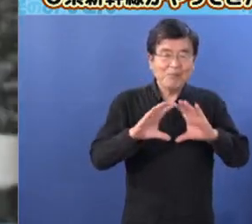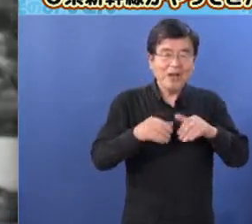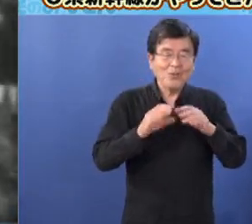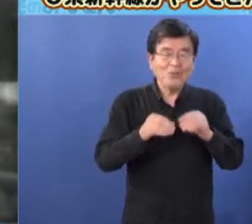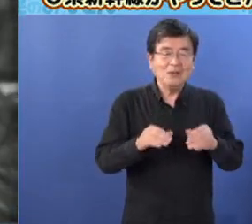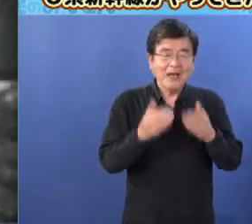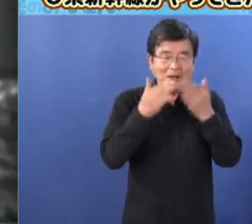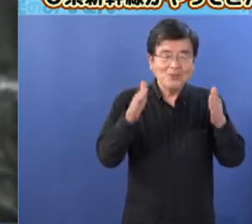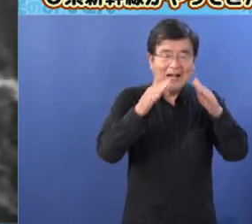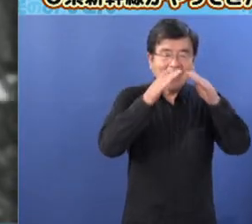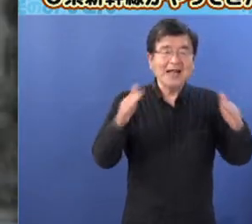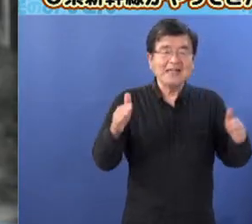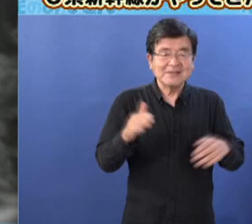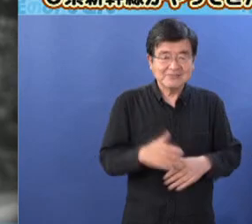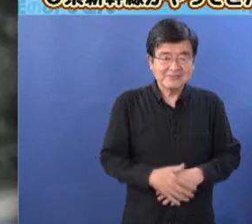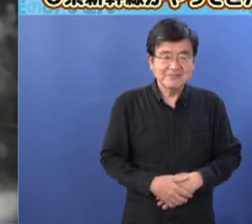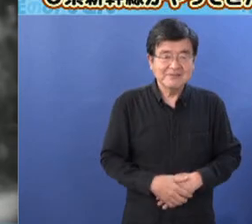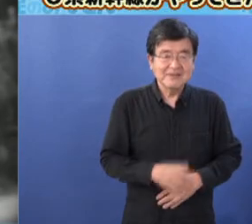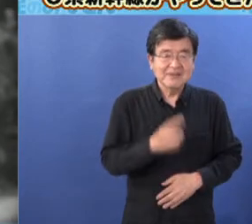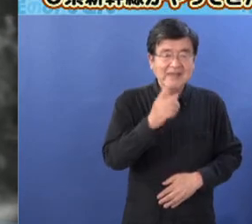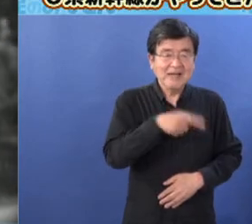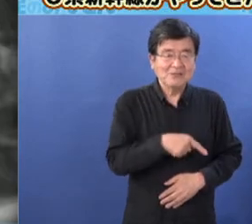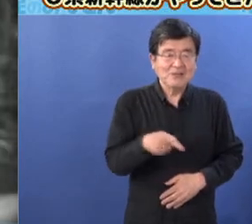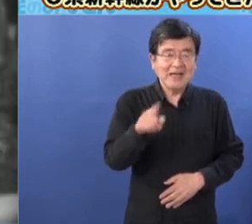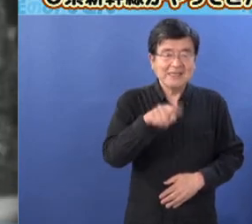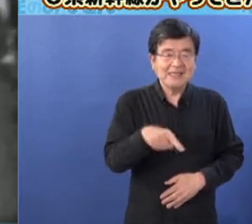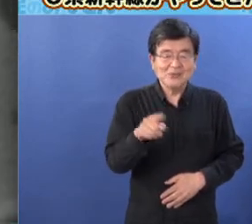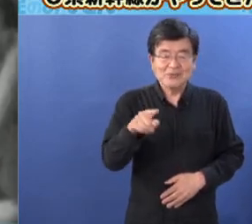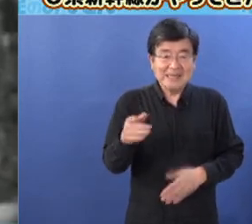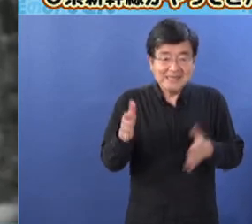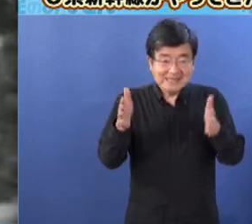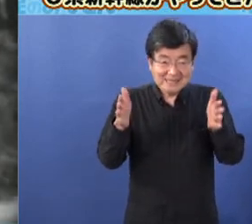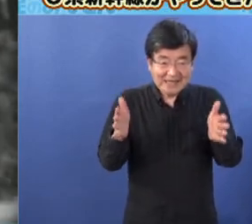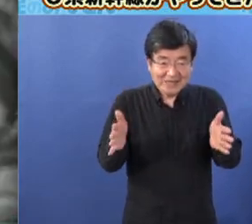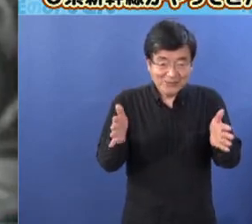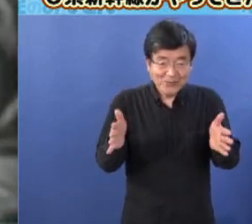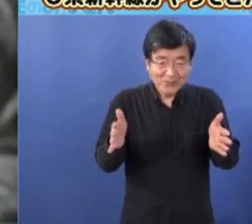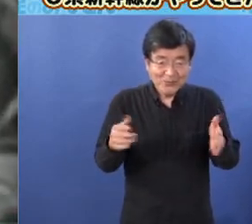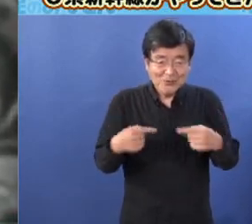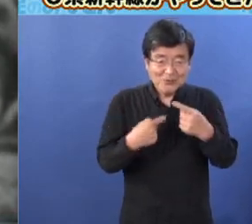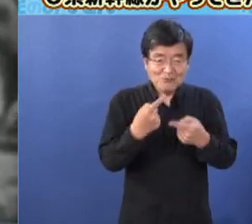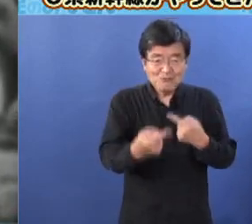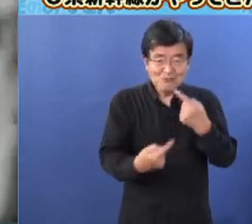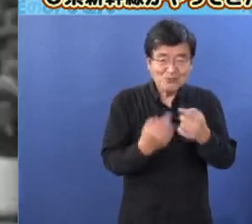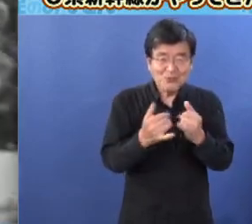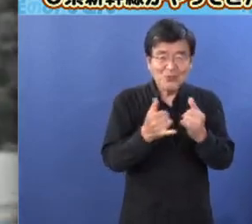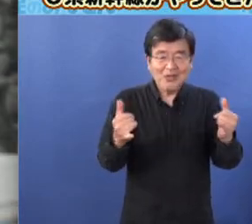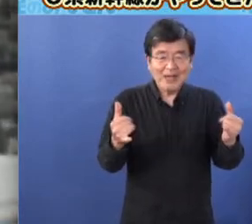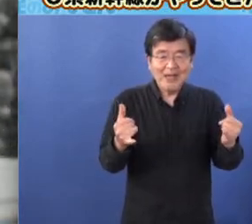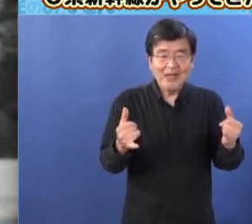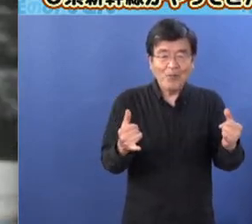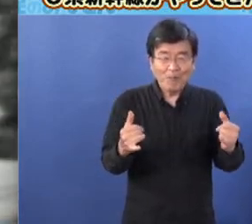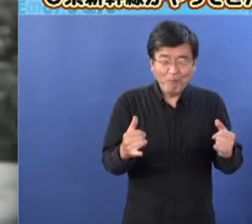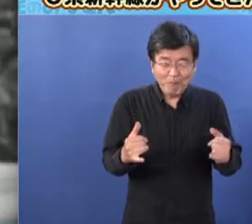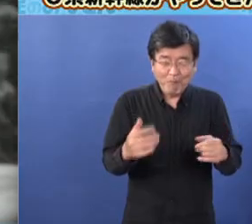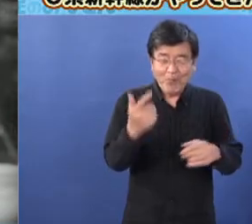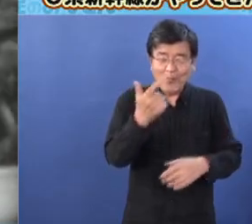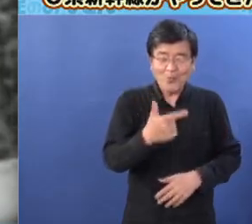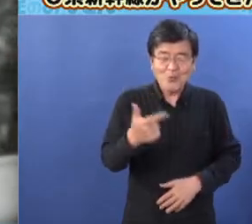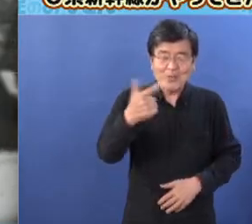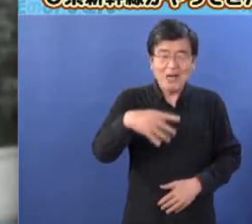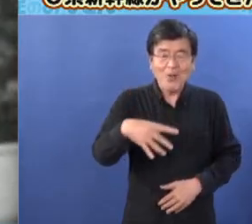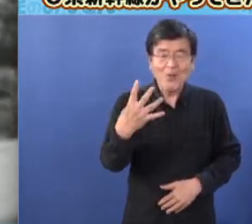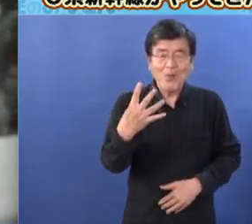国際博覧会、日本万国博覧会です。183日間の総入場者